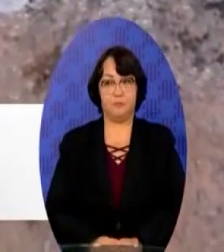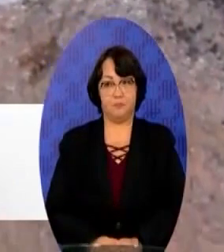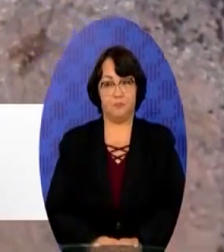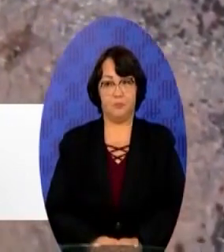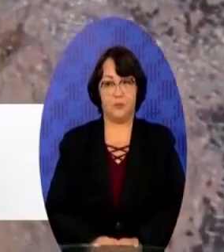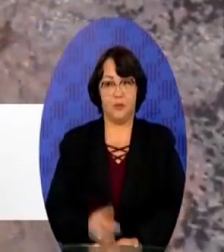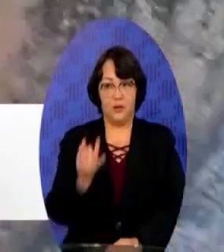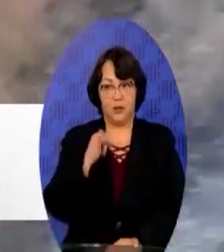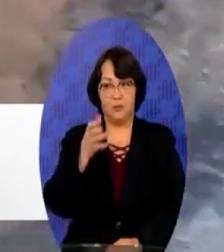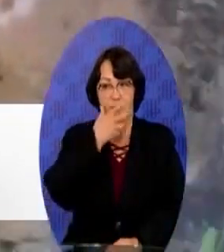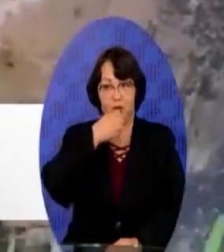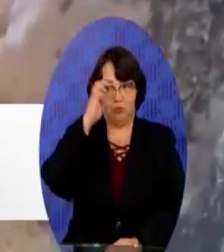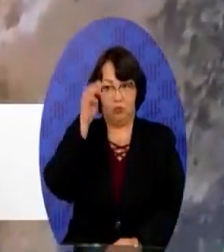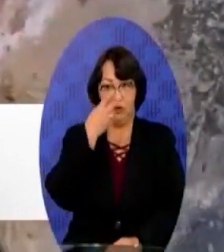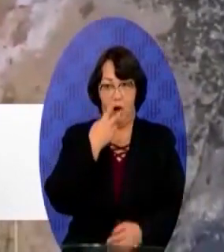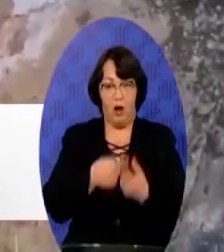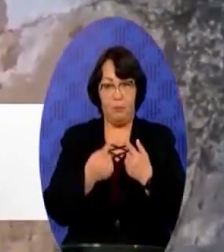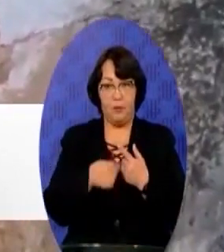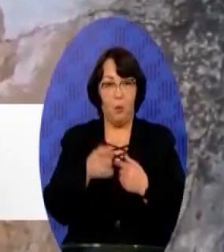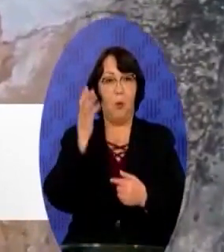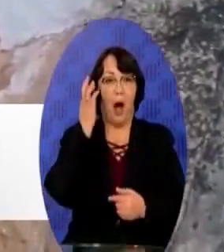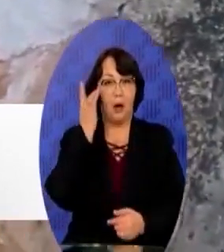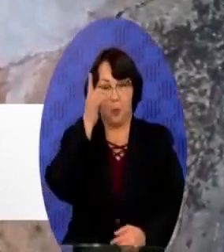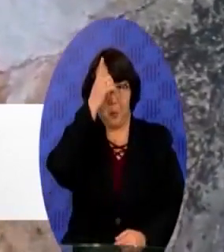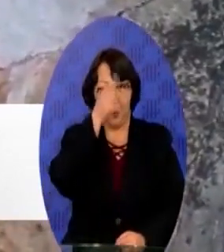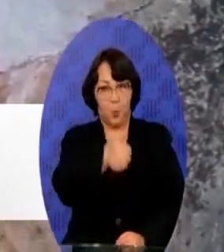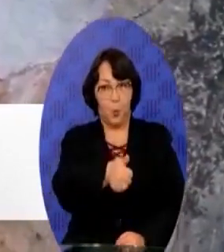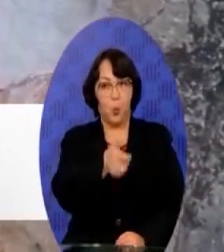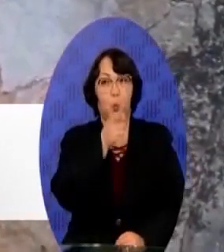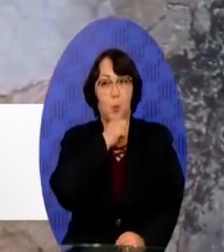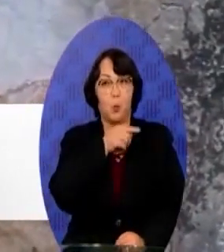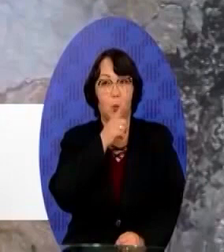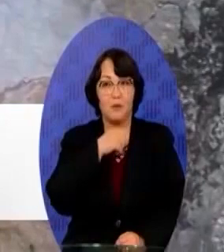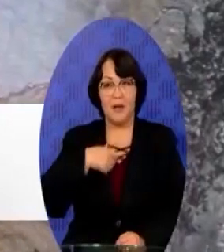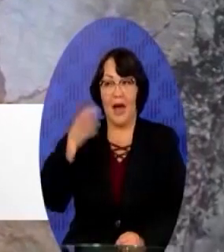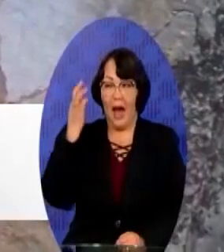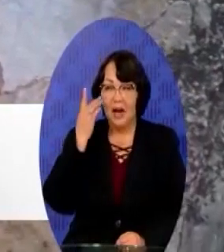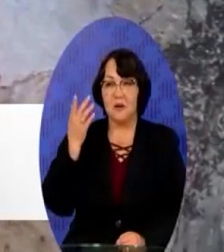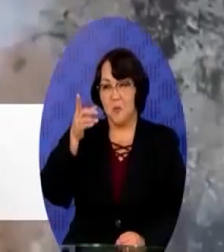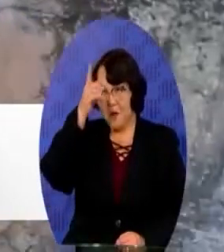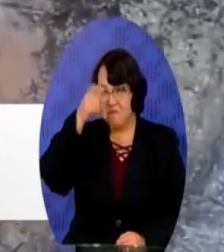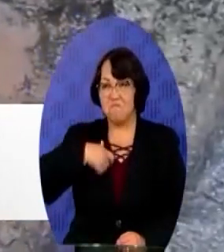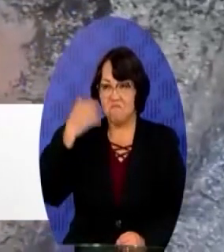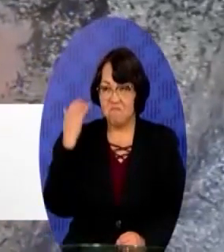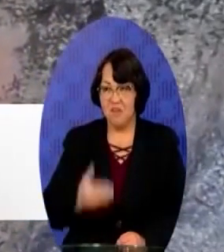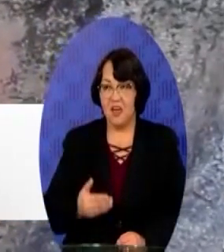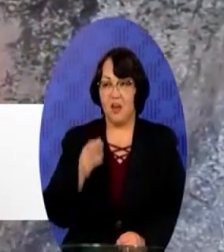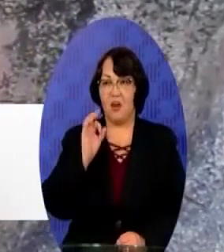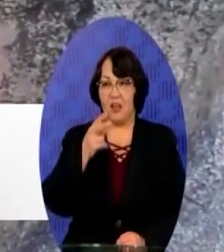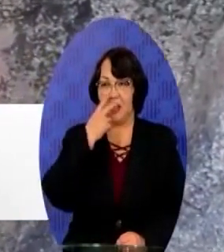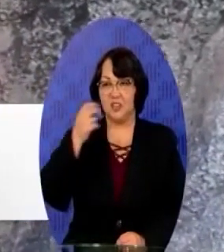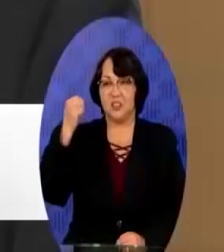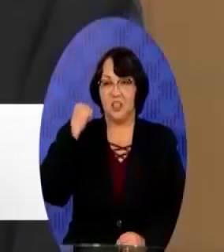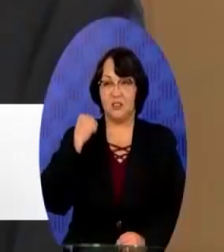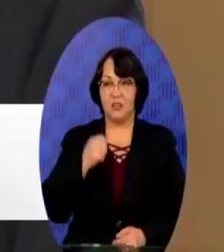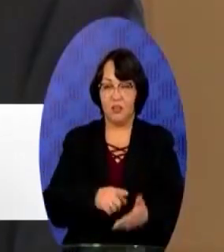Ингээч л тодорхойлт юм да. Бас аргатай. Аа. Гэсэн мэ арга байлгүй яа. Хинлэг вэ тий? Бүх тэнд гаргаад идэх юм